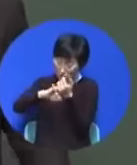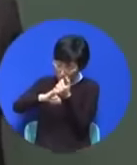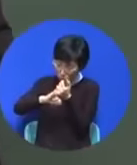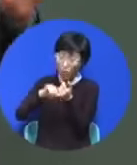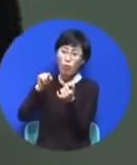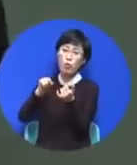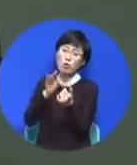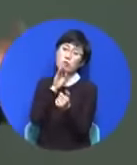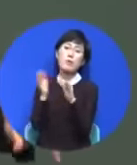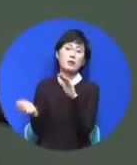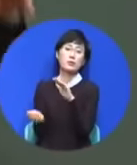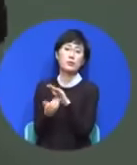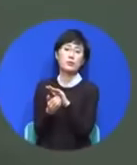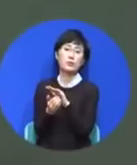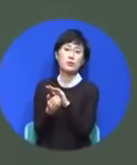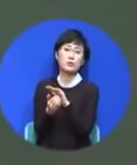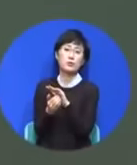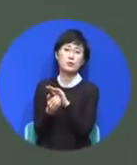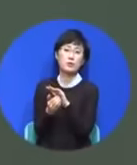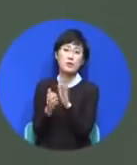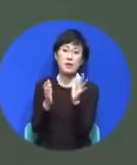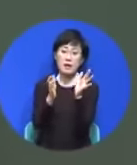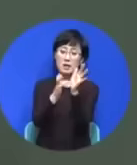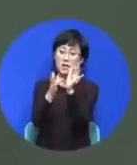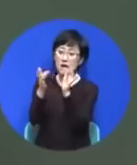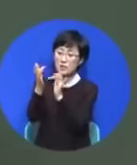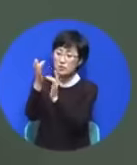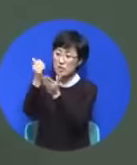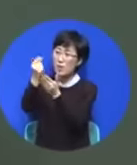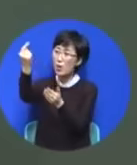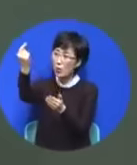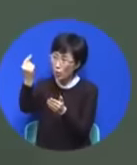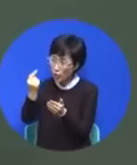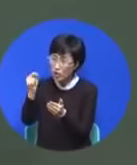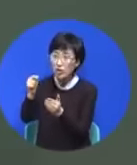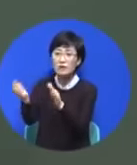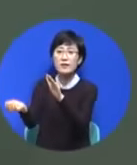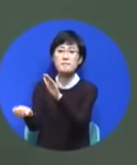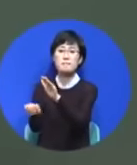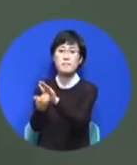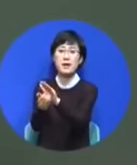예수님 오실 것 말에 태어나실 것 다 예언된